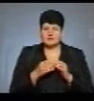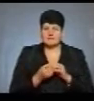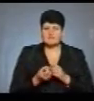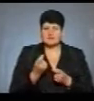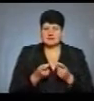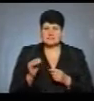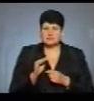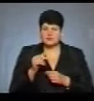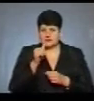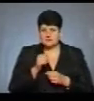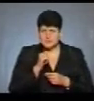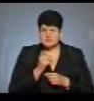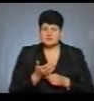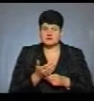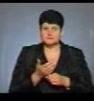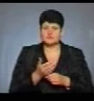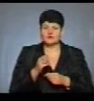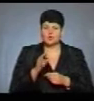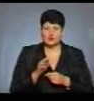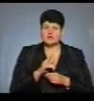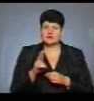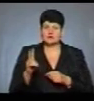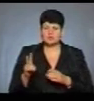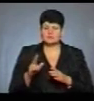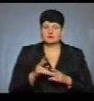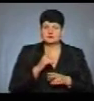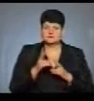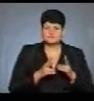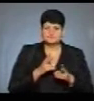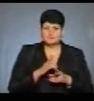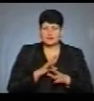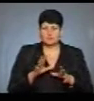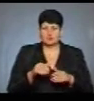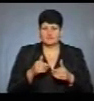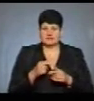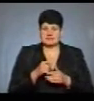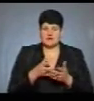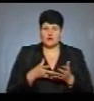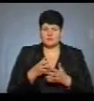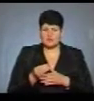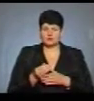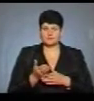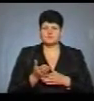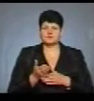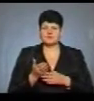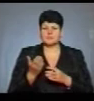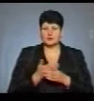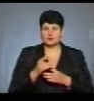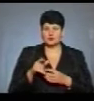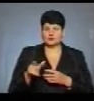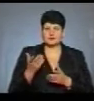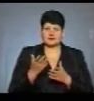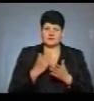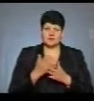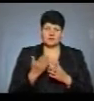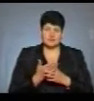за жовтень місяць, то ніхто претензій ставити за неоплату не буде людям, які мають пільги,